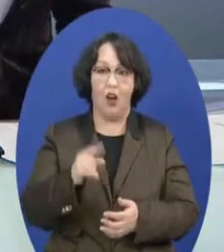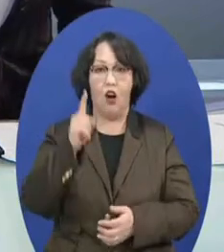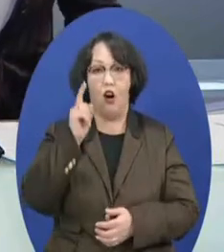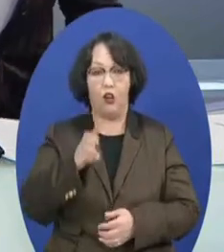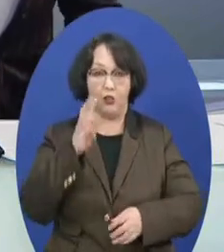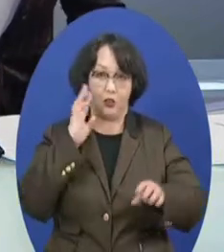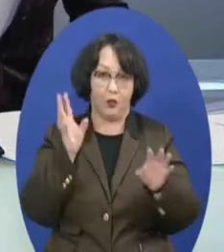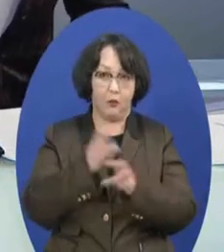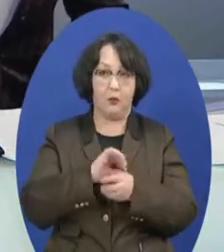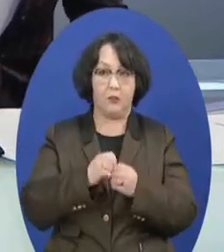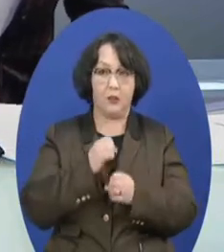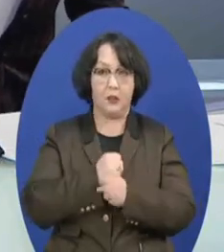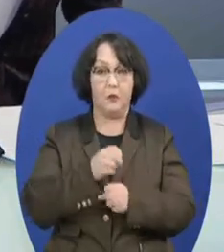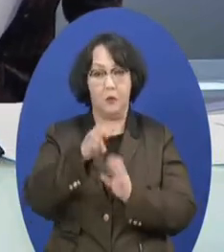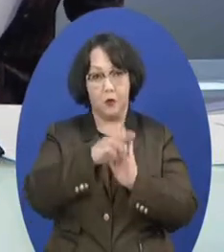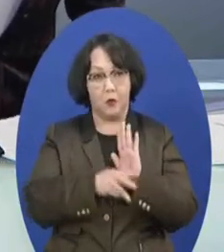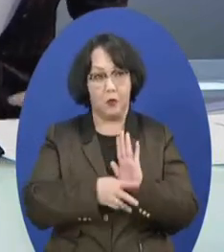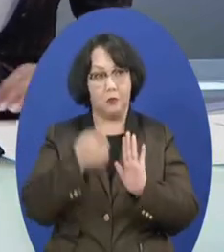байгаагаа илэрхийлсэн байна.